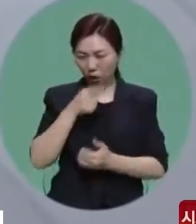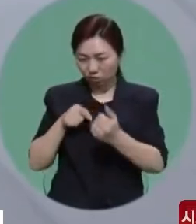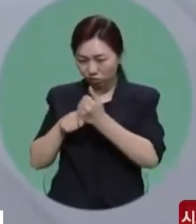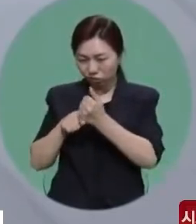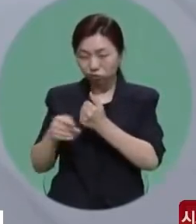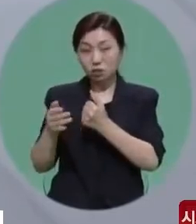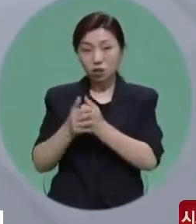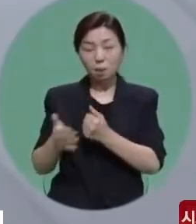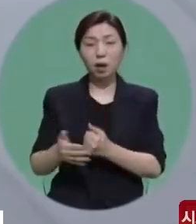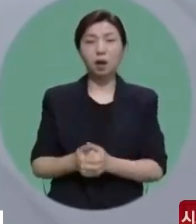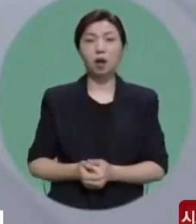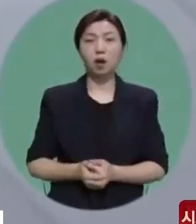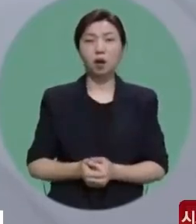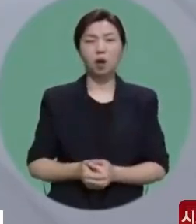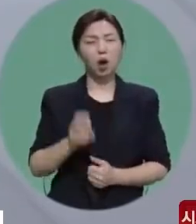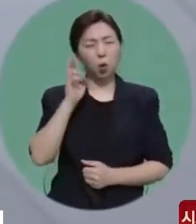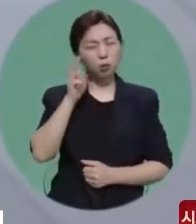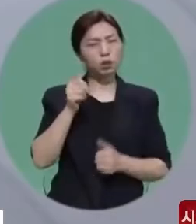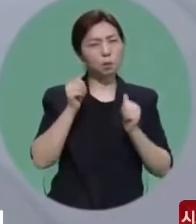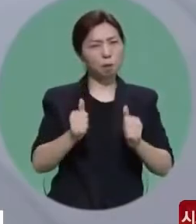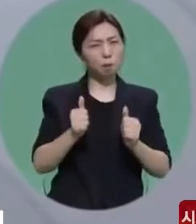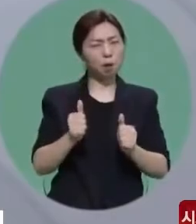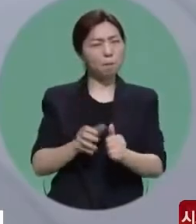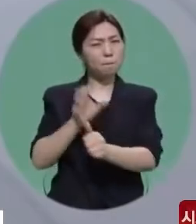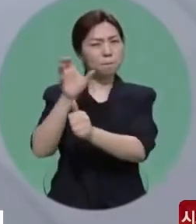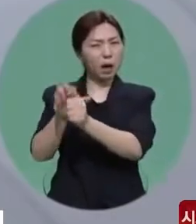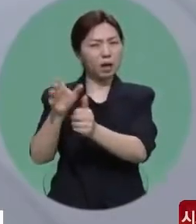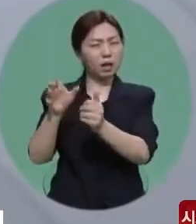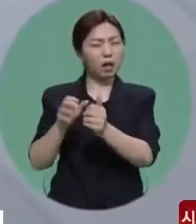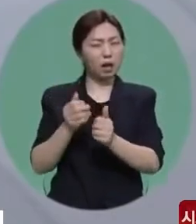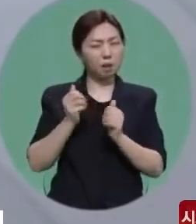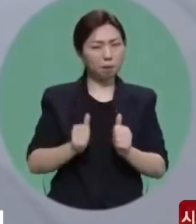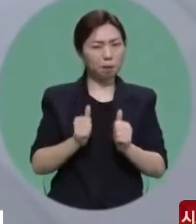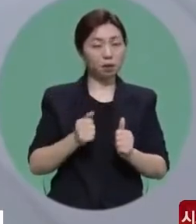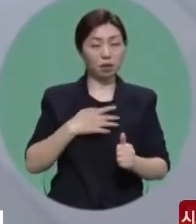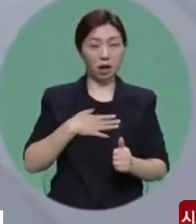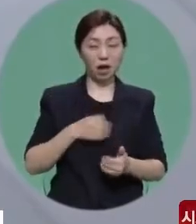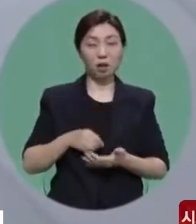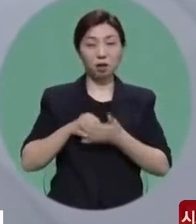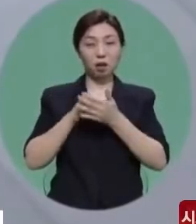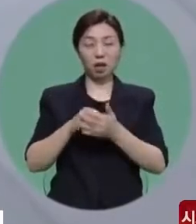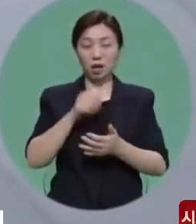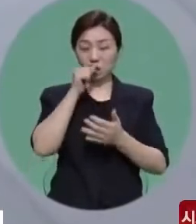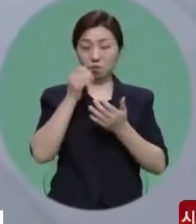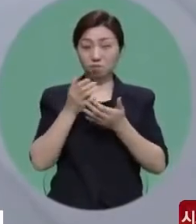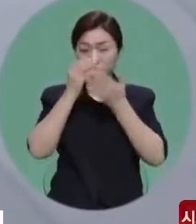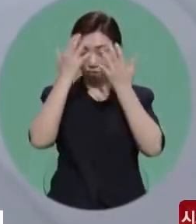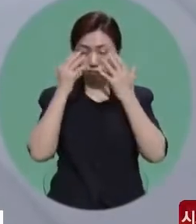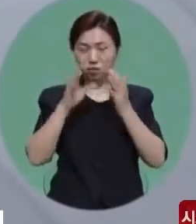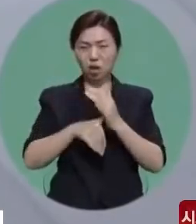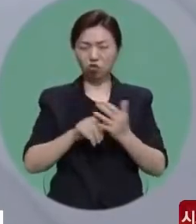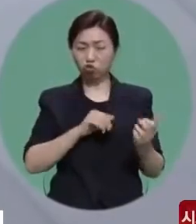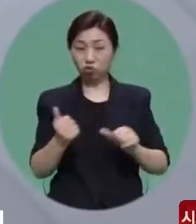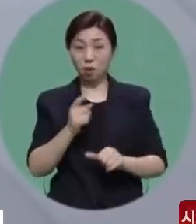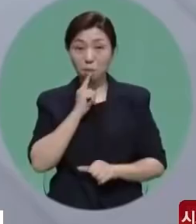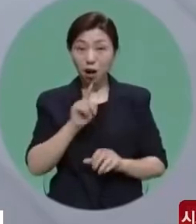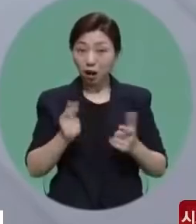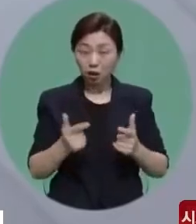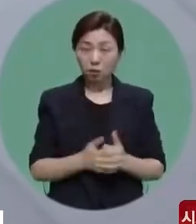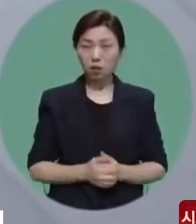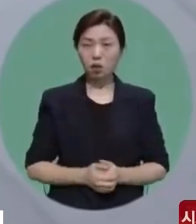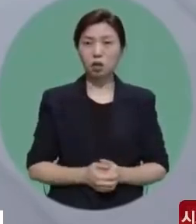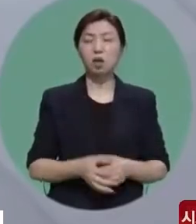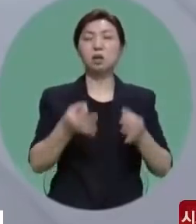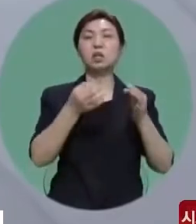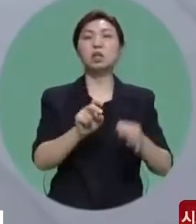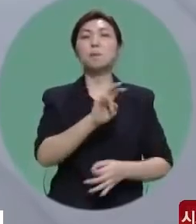혹시나 법원에 가게 되면 죽는다 그런 얘기를 하고 이미 언론에 다 나오지 않았습니까 그러면 김 만 배 하나를 보더라도 빠르지 더 이상 좋아